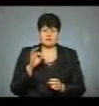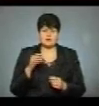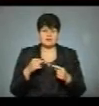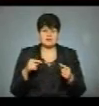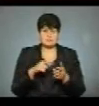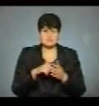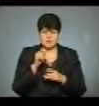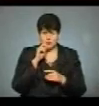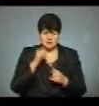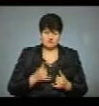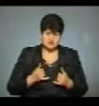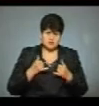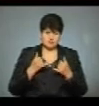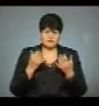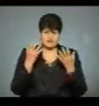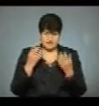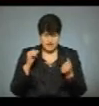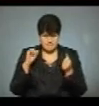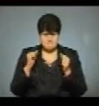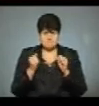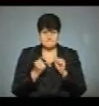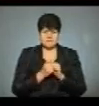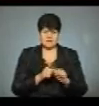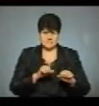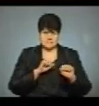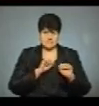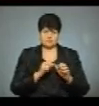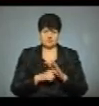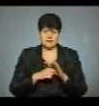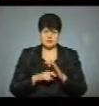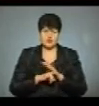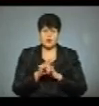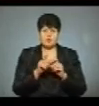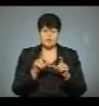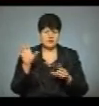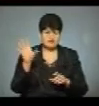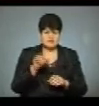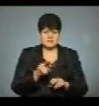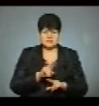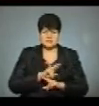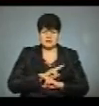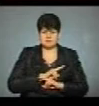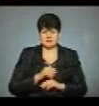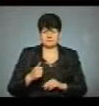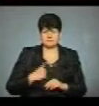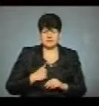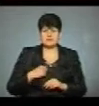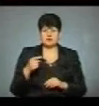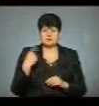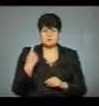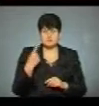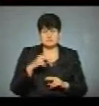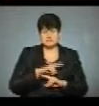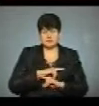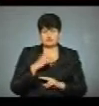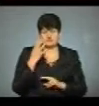містах України вшановують День пам'яті захисників Донецького аеропорту та усіх загиблих воїнів. З Тернопільщини загинули 4